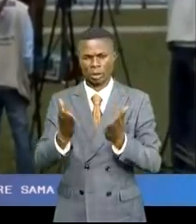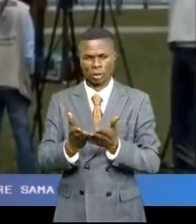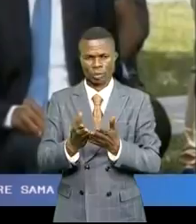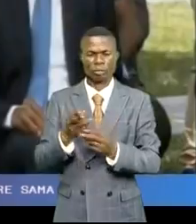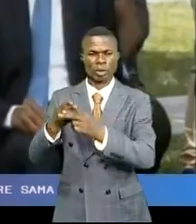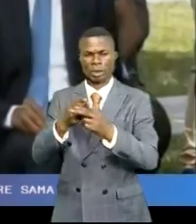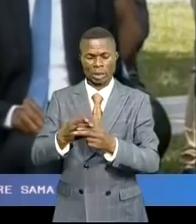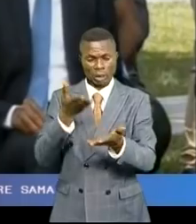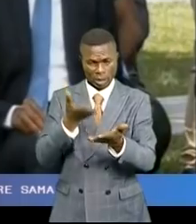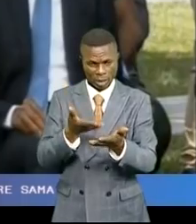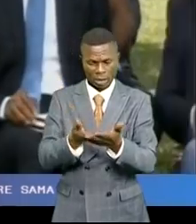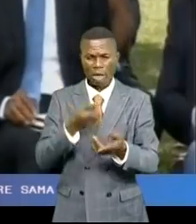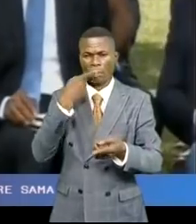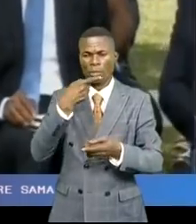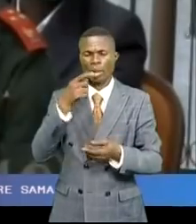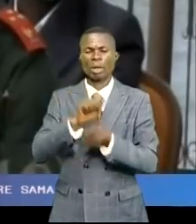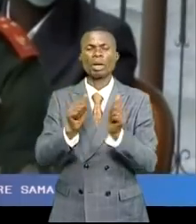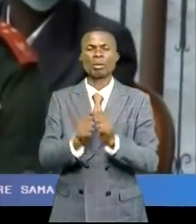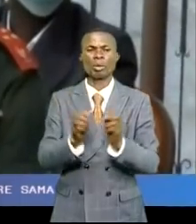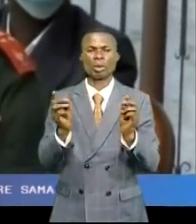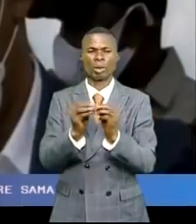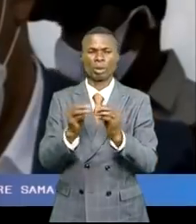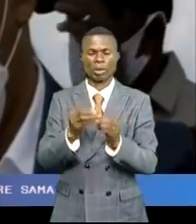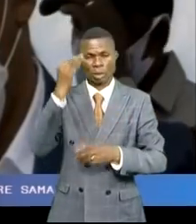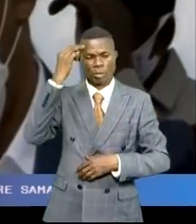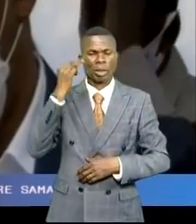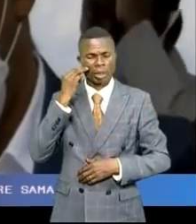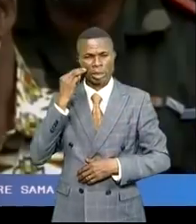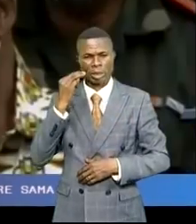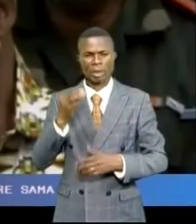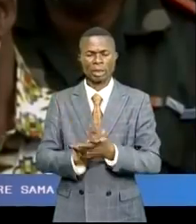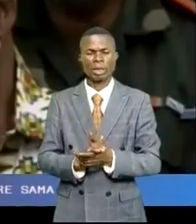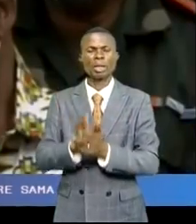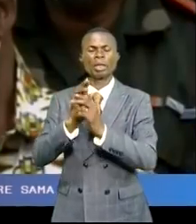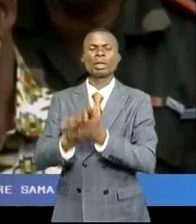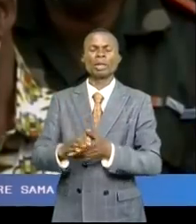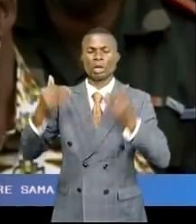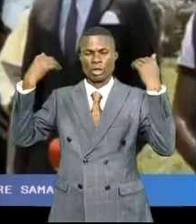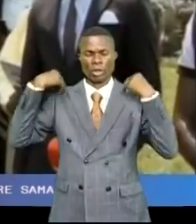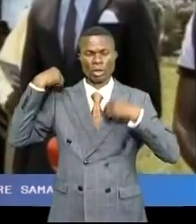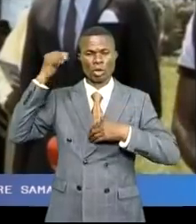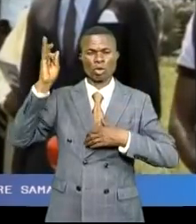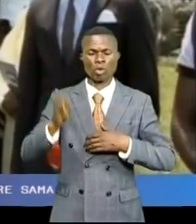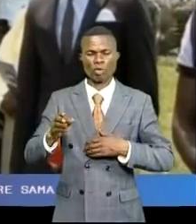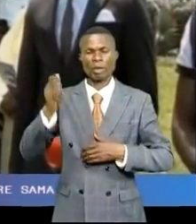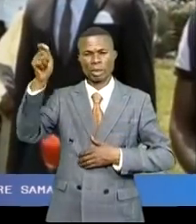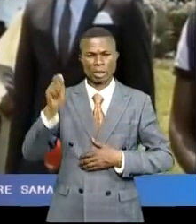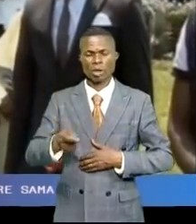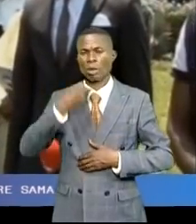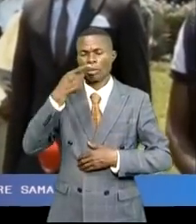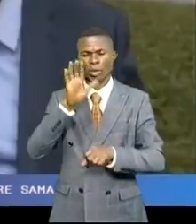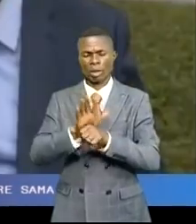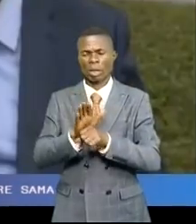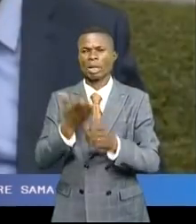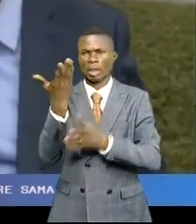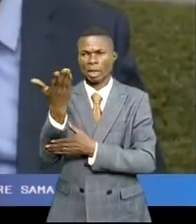a figuré en bonne place dans ses face-à-face Premier ministre-presse. L'état des sièges va courir aussi longtemps qu'il exigera la